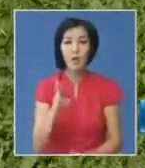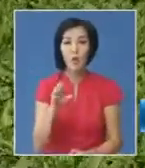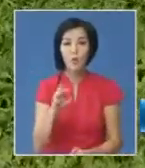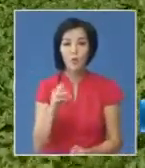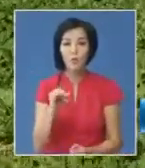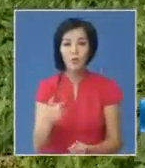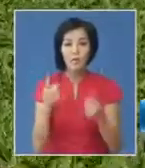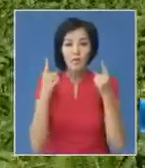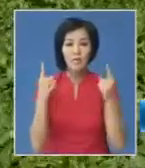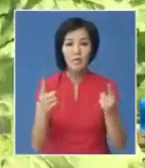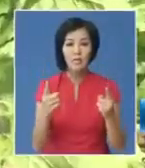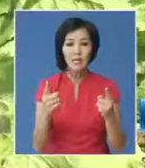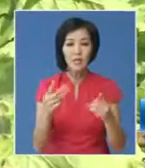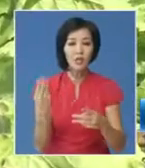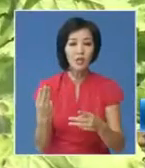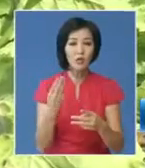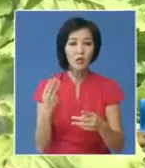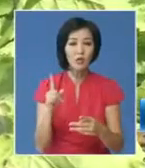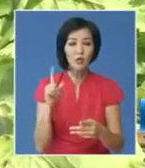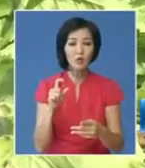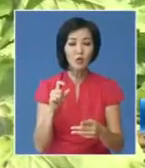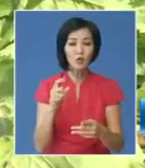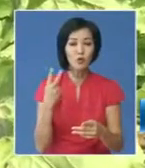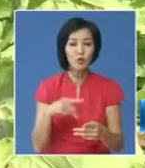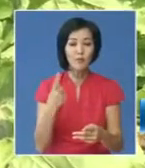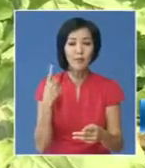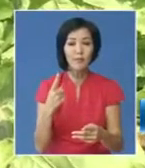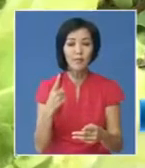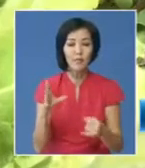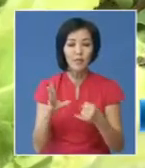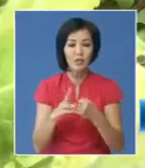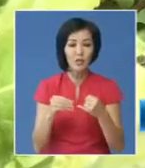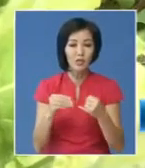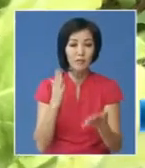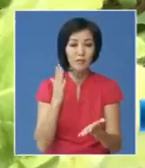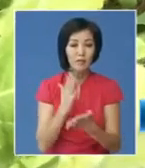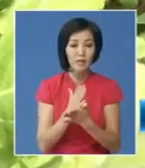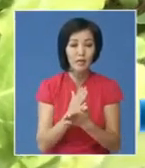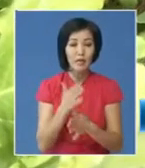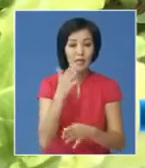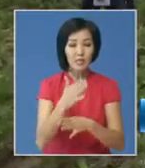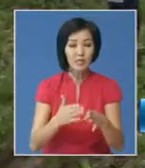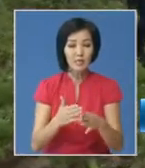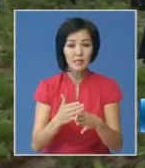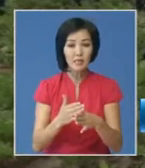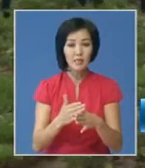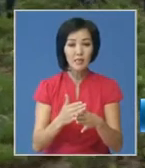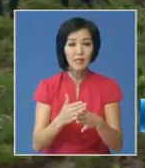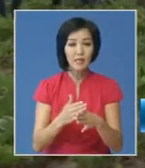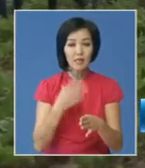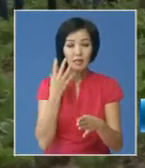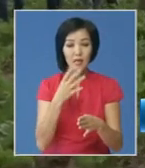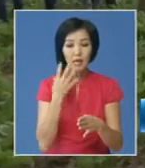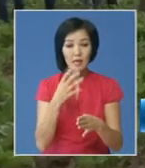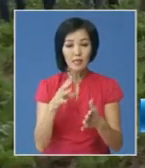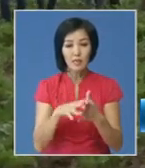ірі шаруа қожалықтардың бірі, 121 гектар суармалы егіс алқабы бар. Оның тең жартысына қан қызылшасын егеді. Сала